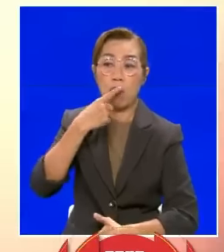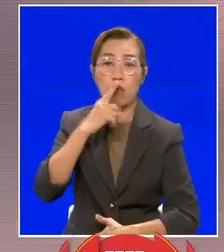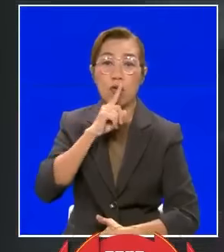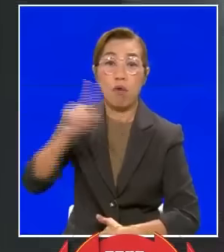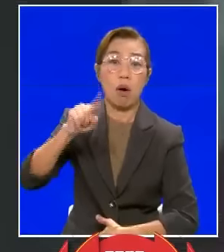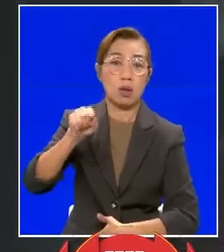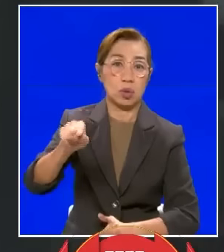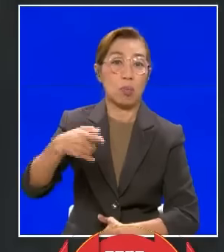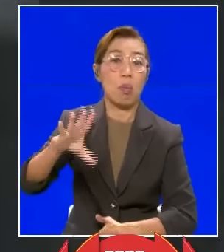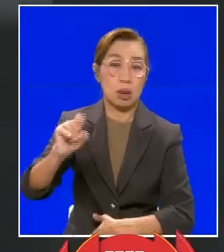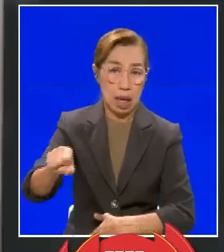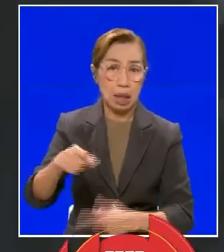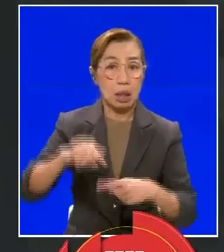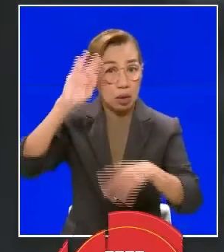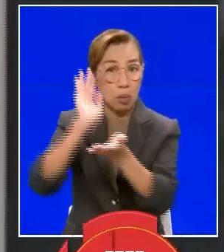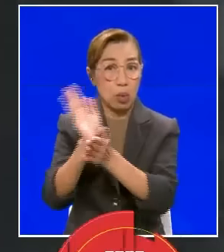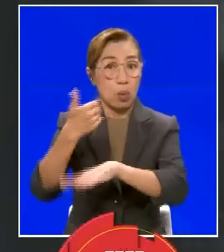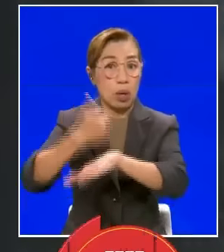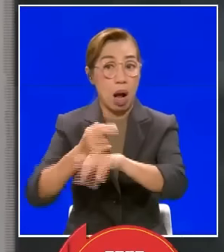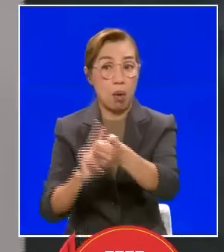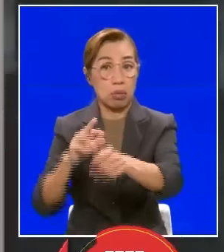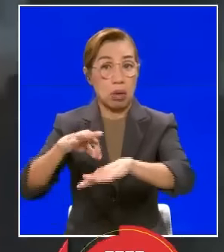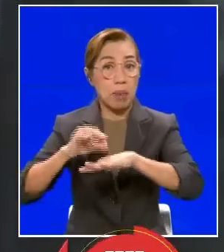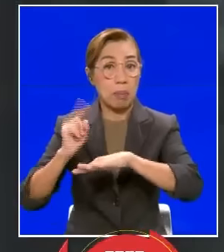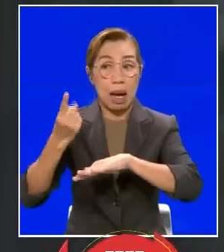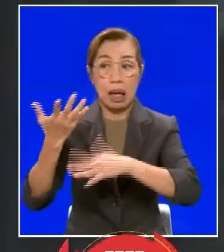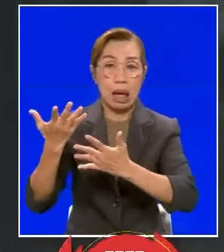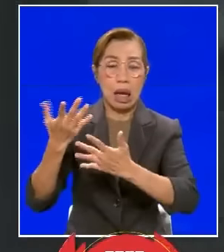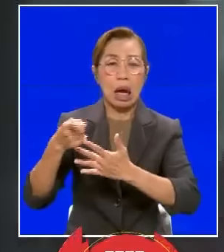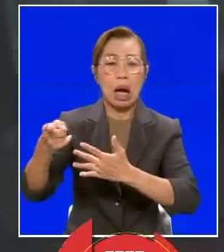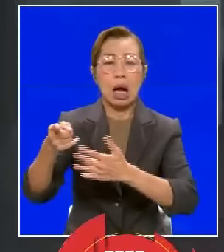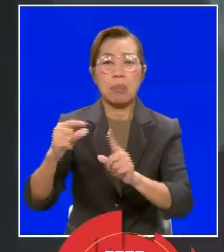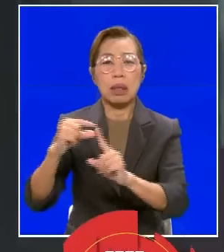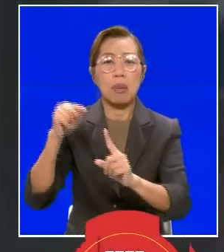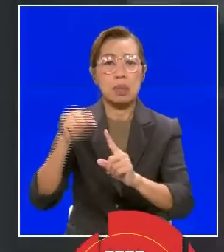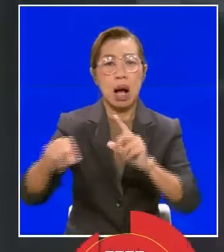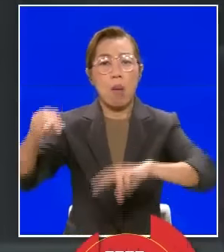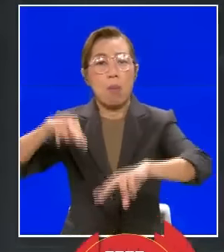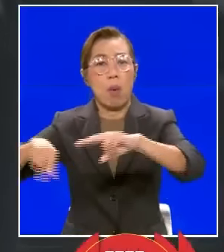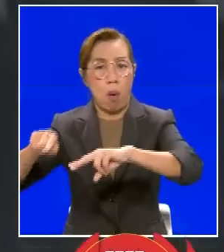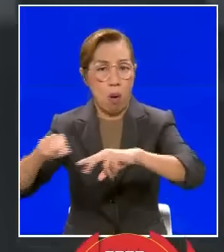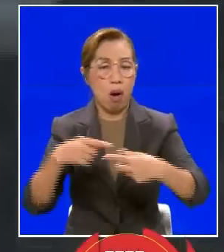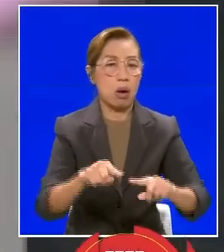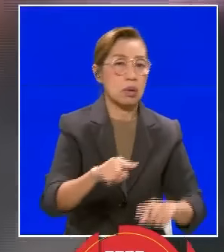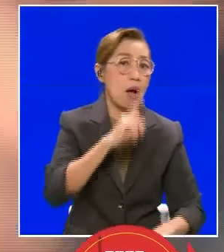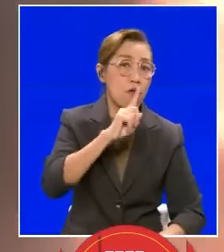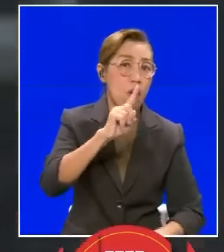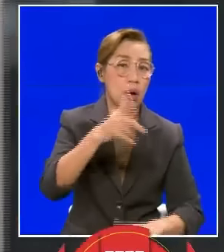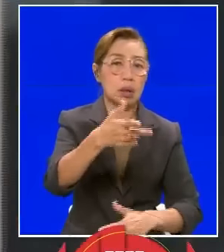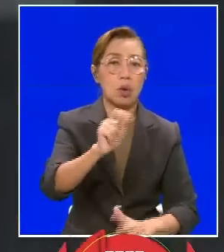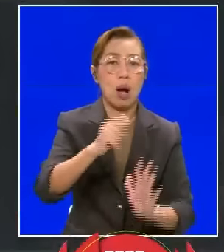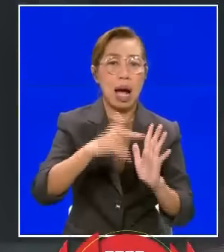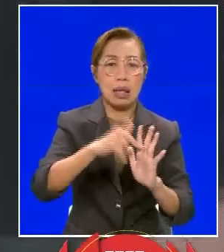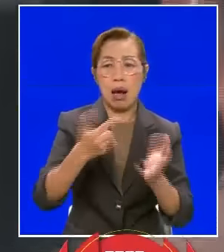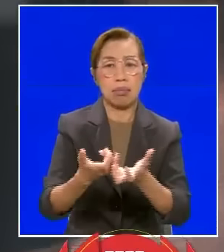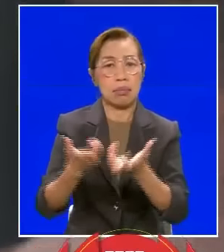การคืนสู่ตำแหน่งอันนี้เป็นเรื่องคำสั่งทางปกครองส่วนการฟ้องร้องมันเป็นเรื่องทางอาญามันคนละเรื่องกฎหมายคนละฉบับ